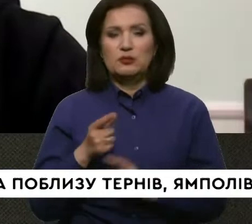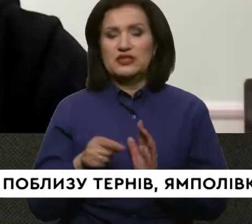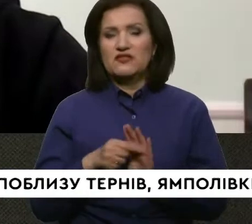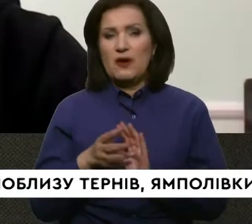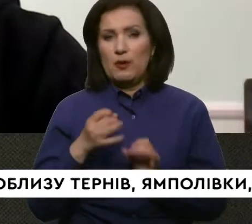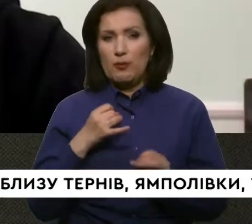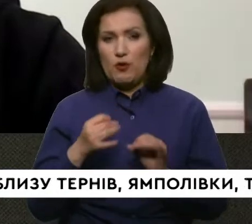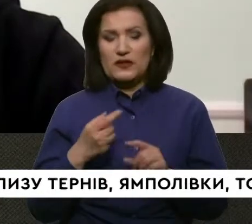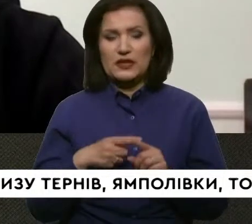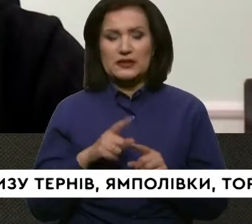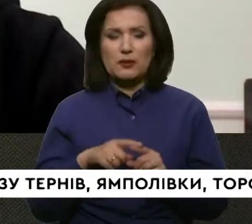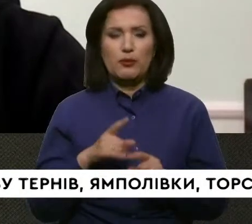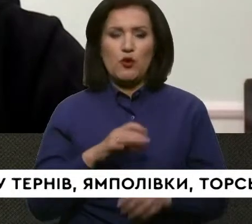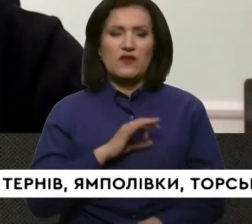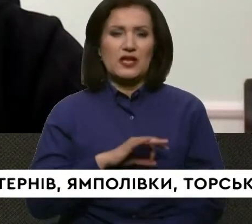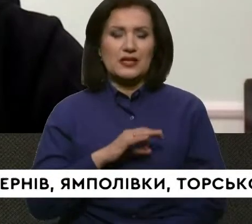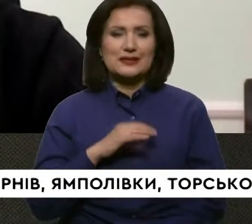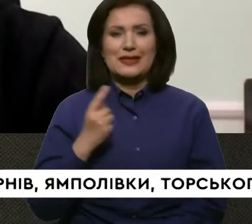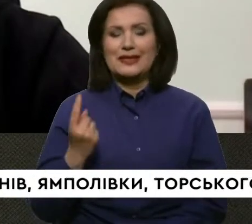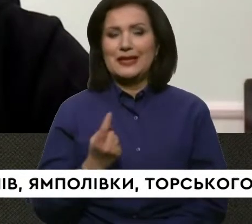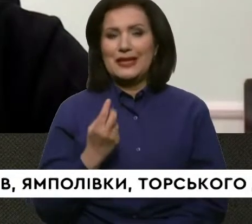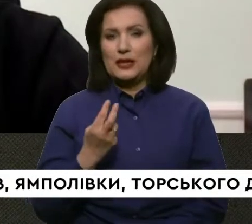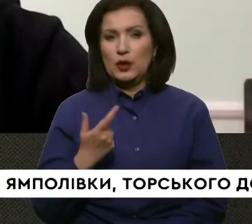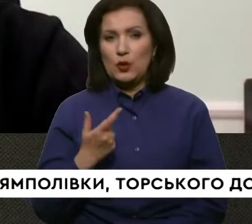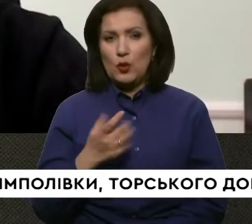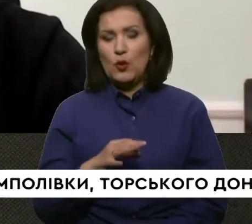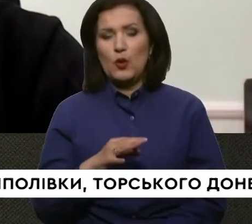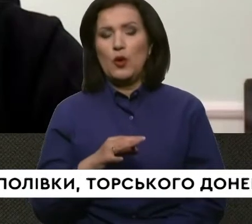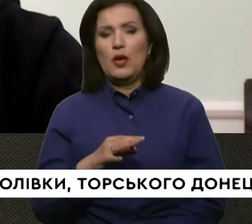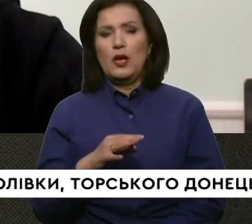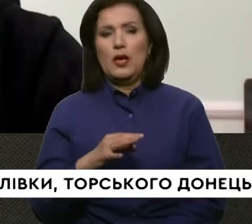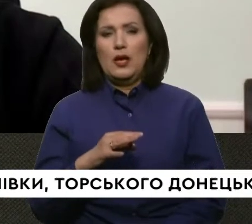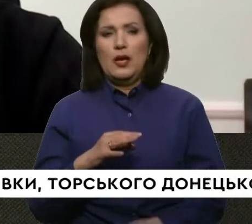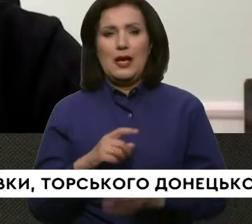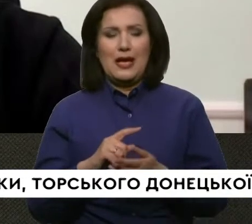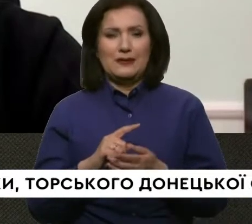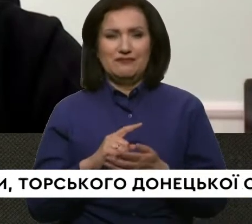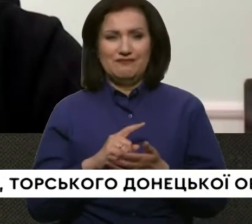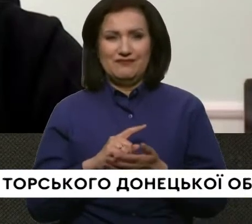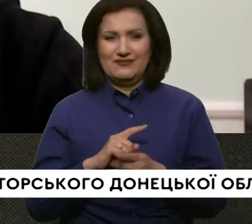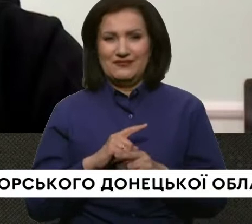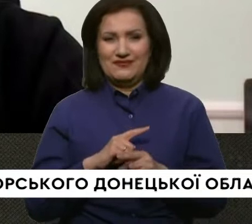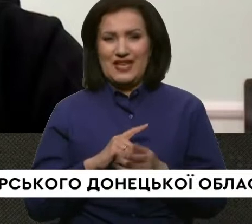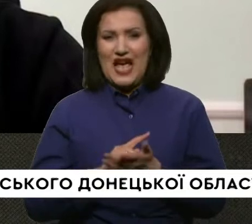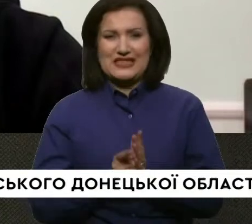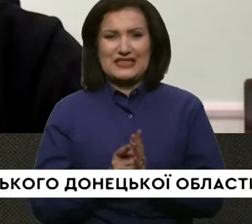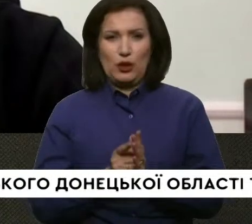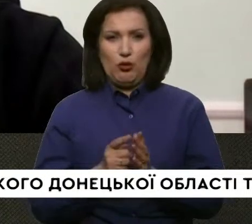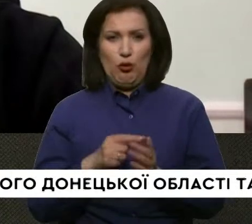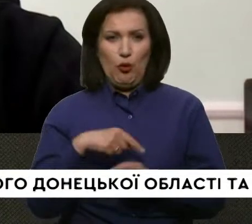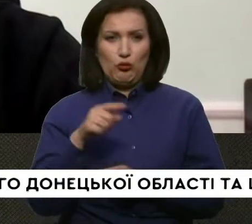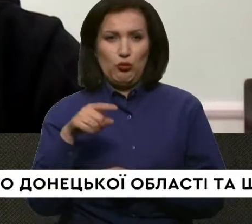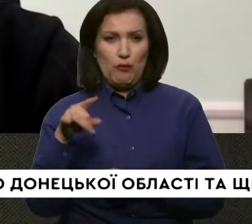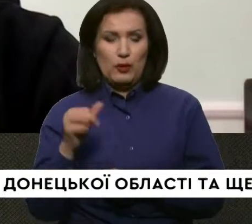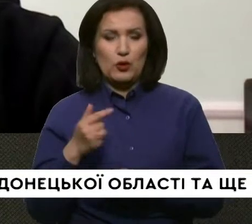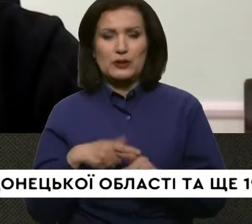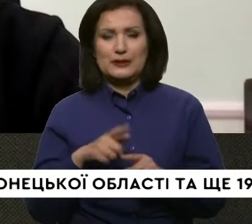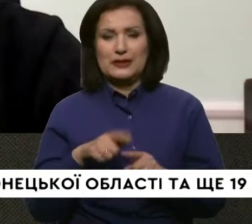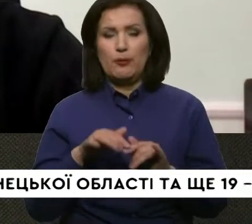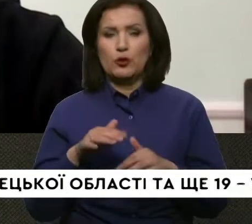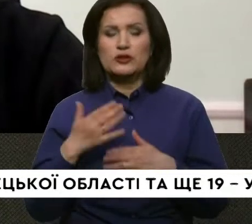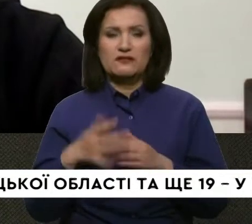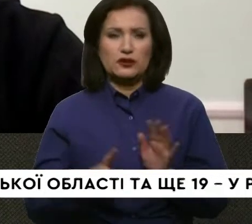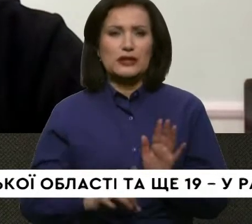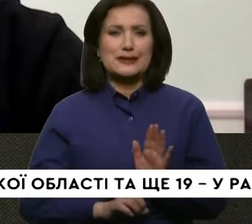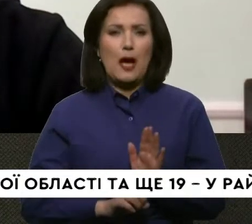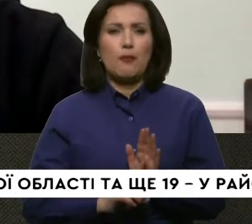вами поговорити, це про використання єдиного екстреного номеру. Ми знаємо, що цей процес